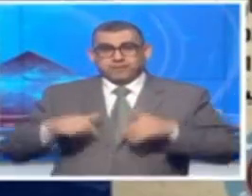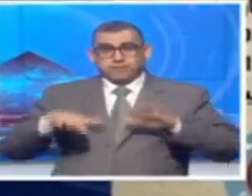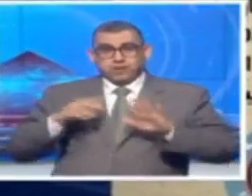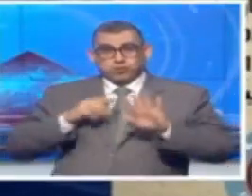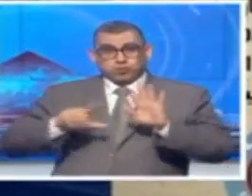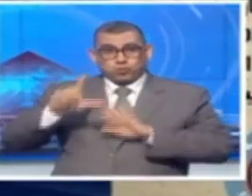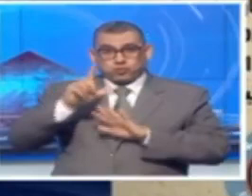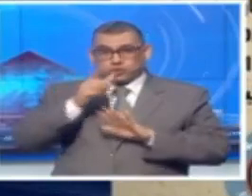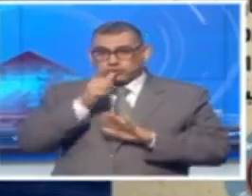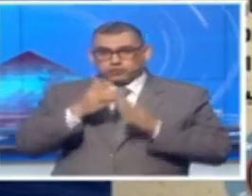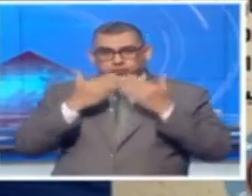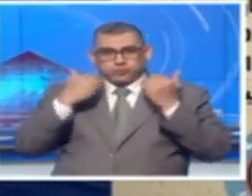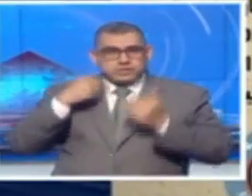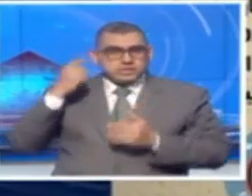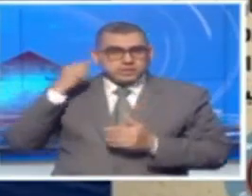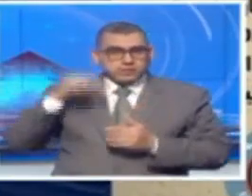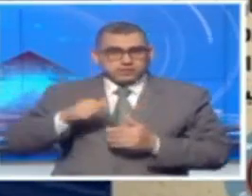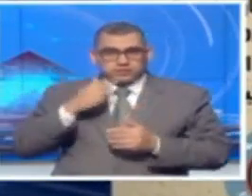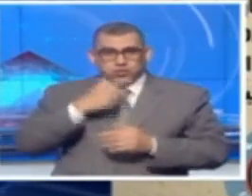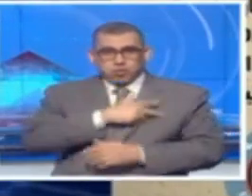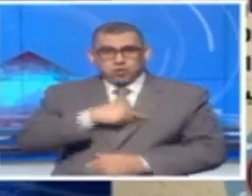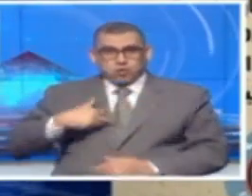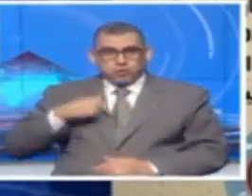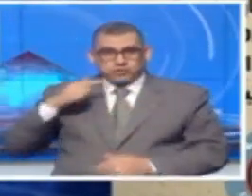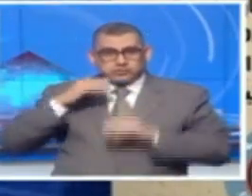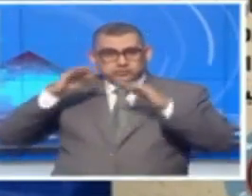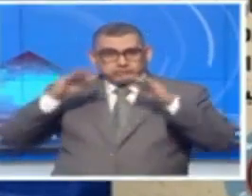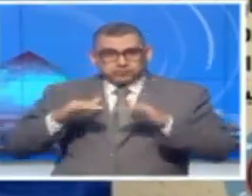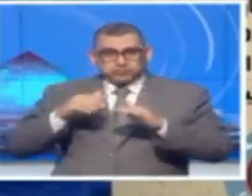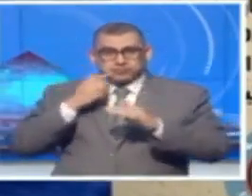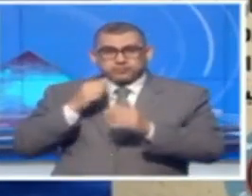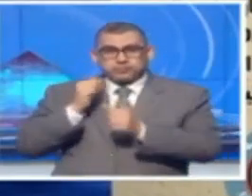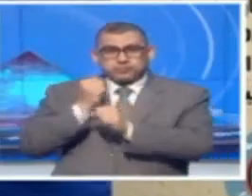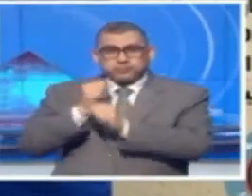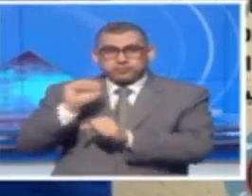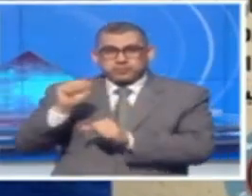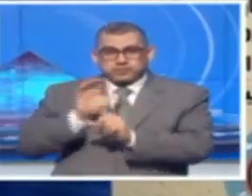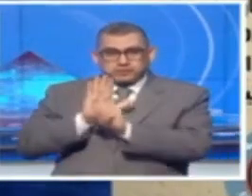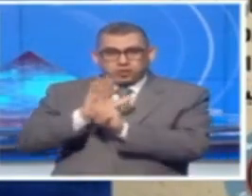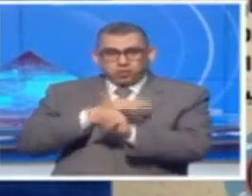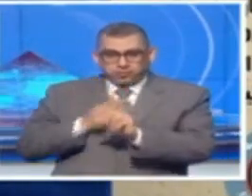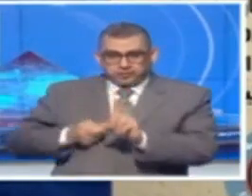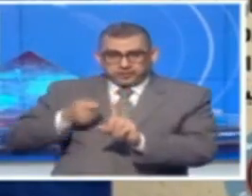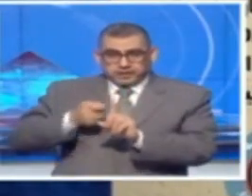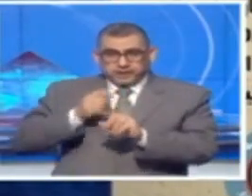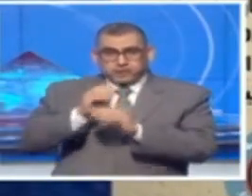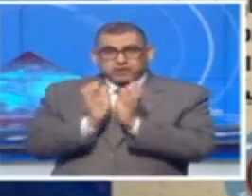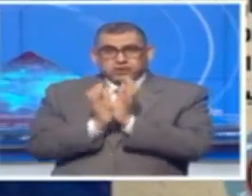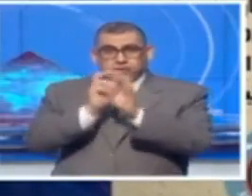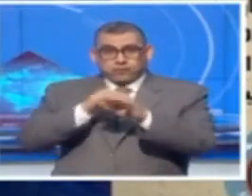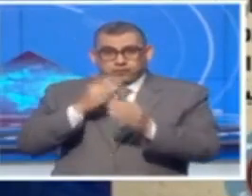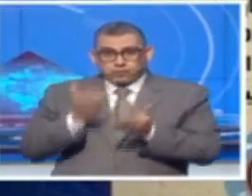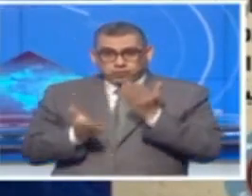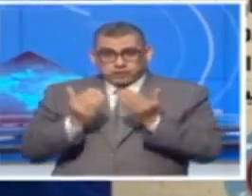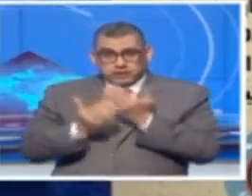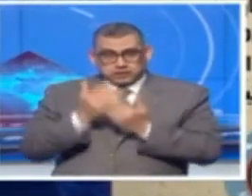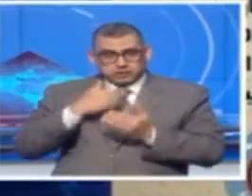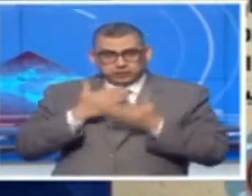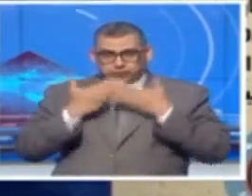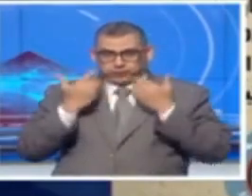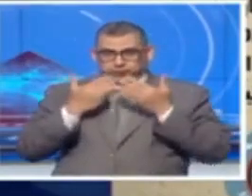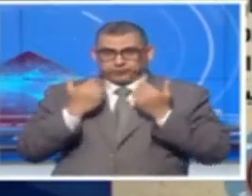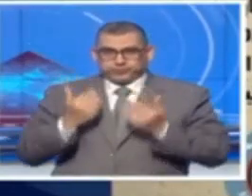مجلس الوزراء ينفي ما تردد عن اعتزام الحكومة خفض مخصصات الدعم والحماية الاجتماعية في الموازنة